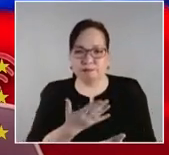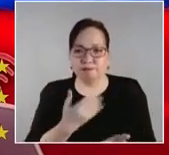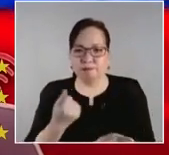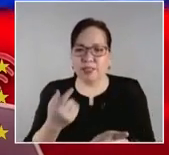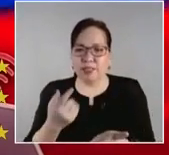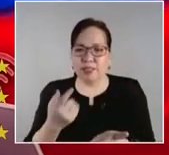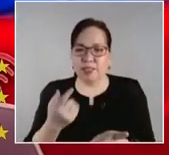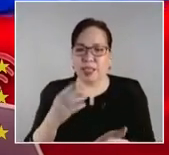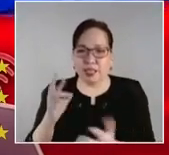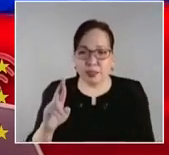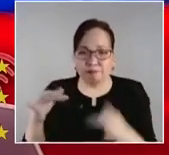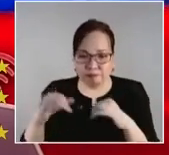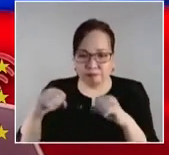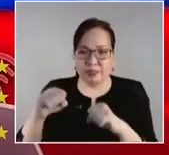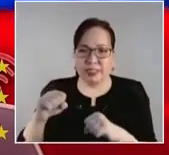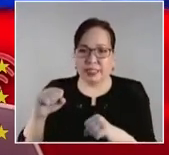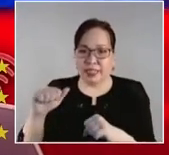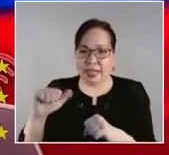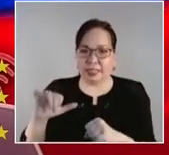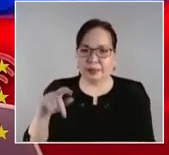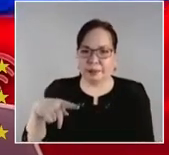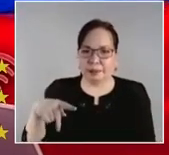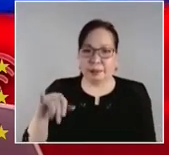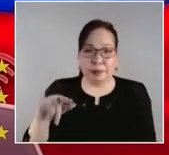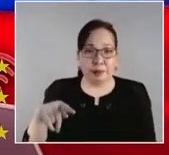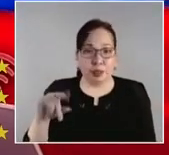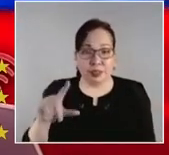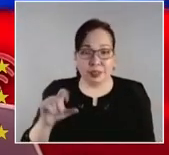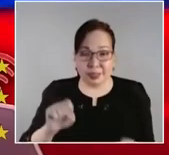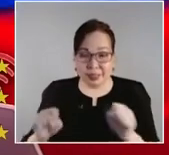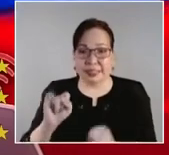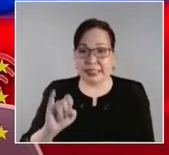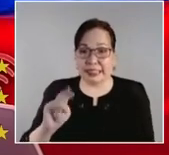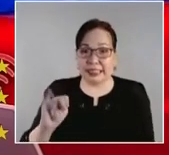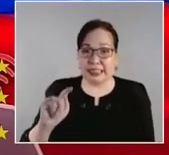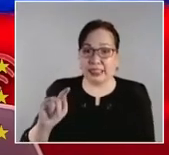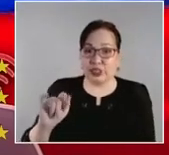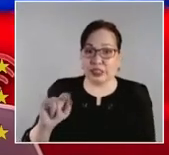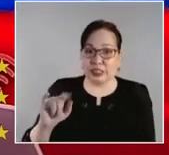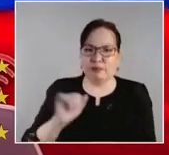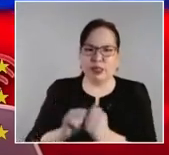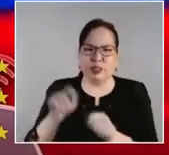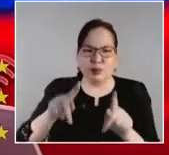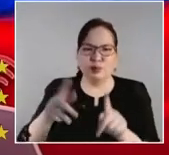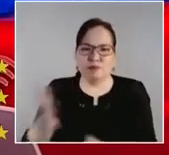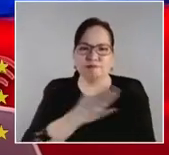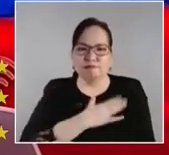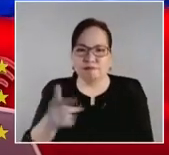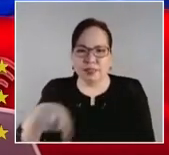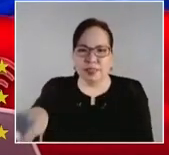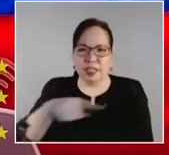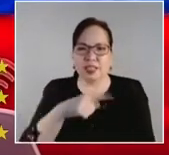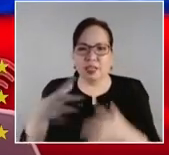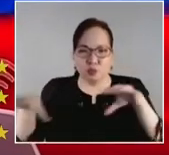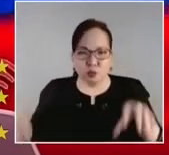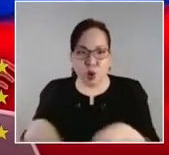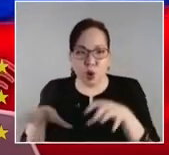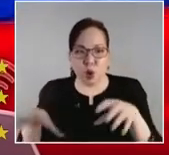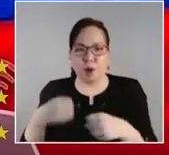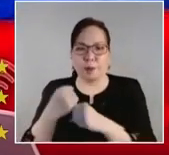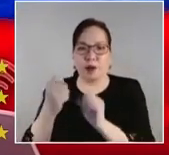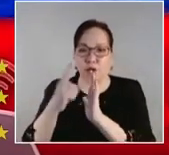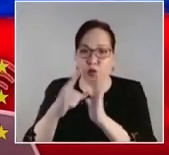po ay magbibigay ng kapangyarihan sa mamamayang Pilipino upang mag-legislate,